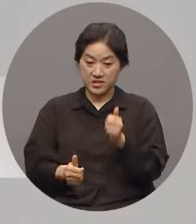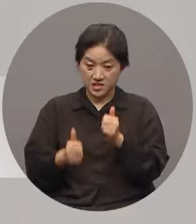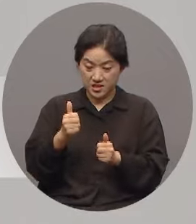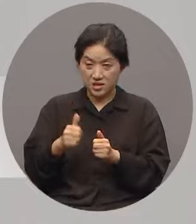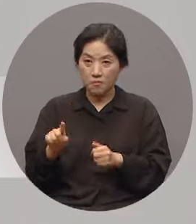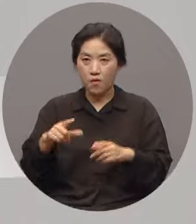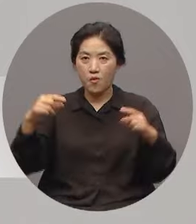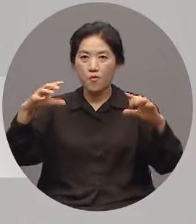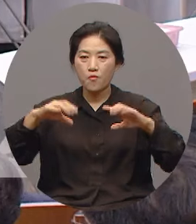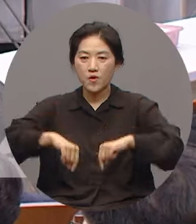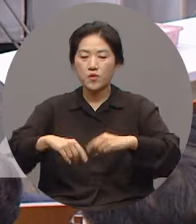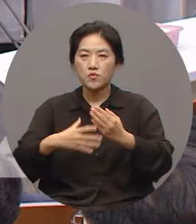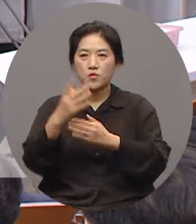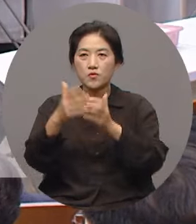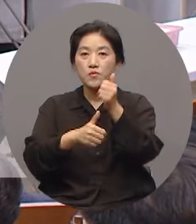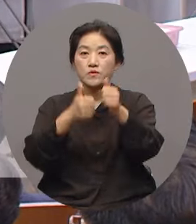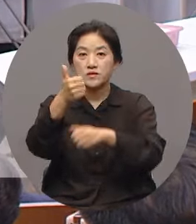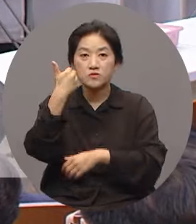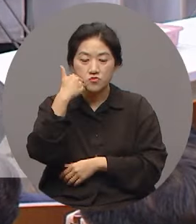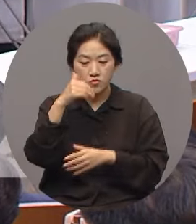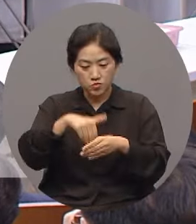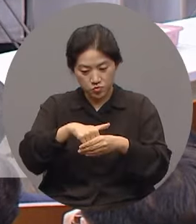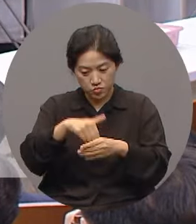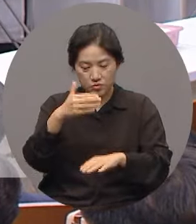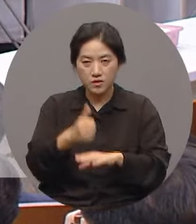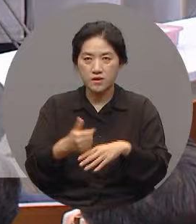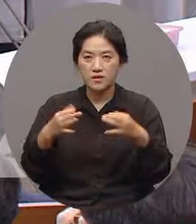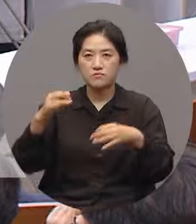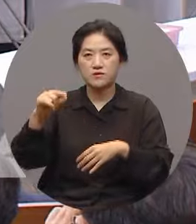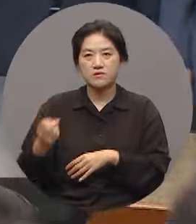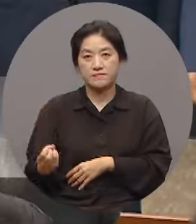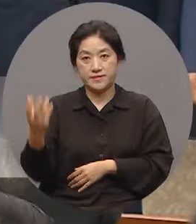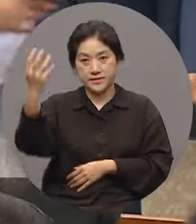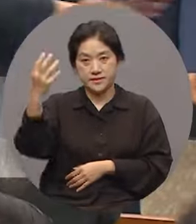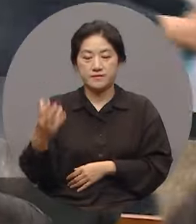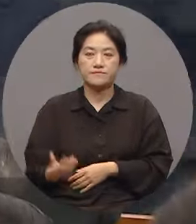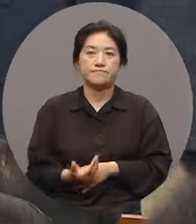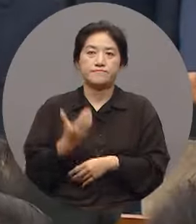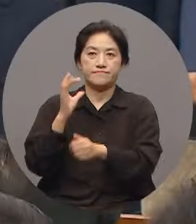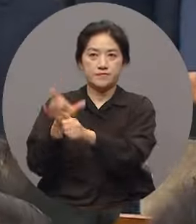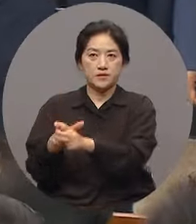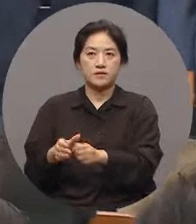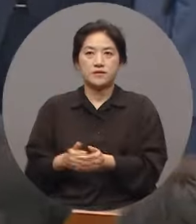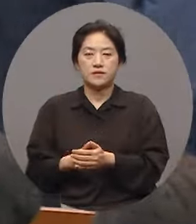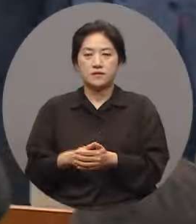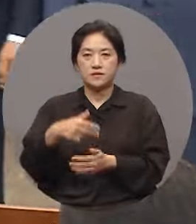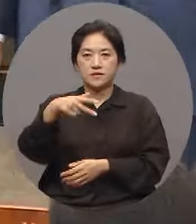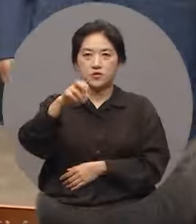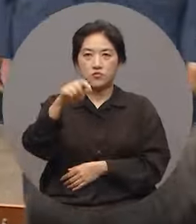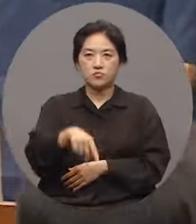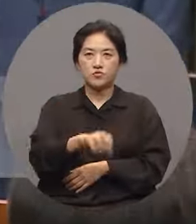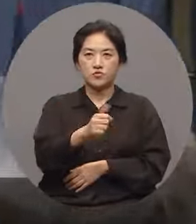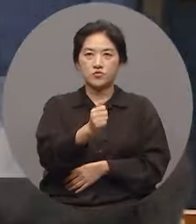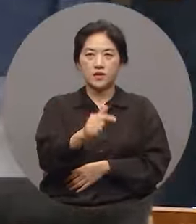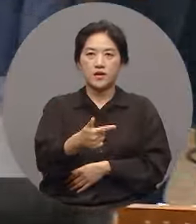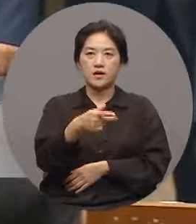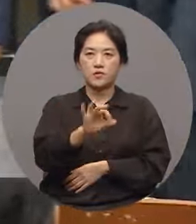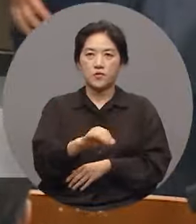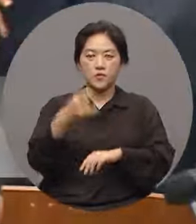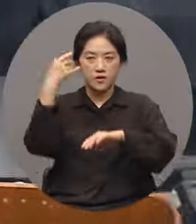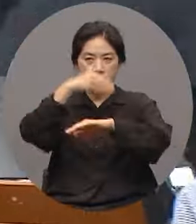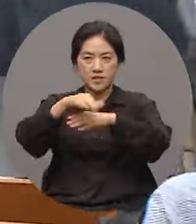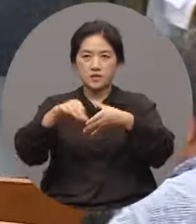벌인 외교통일위원장 자리는 투표 끝에 김석기 의원에게 돌아갔습니다. 정무 윤한홍, 기획재정